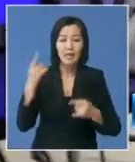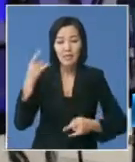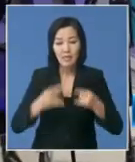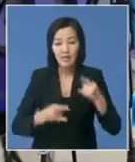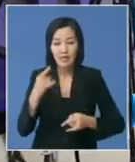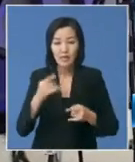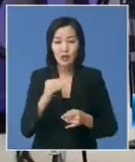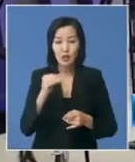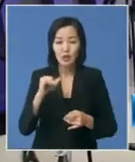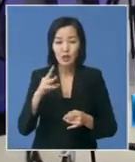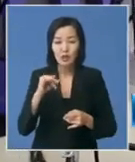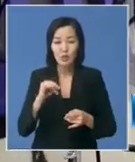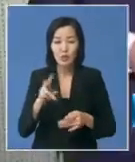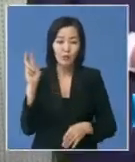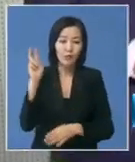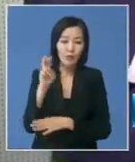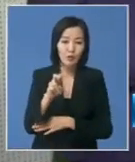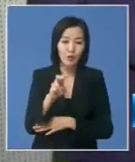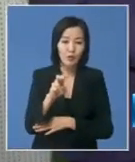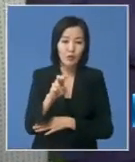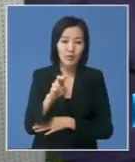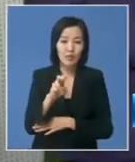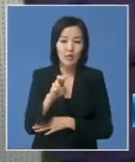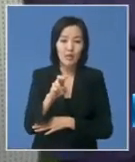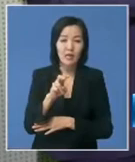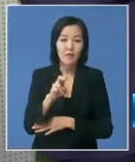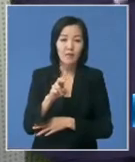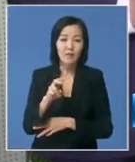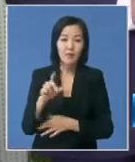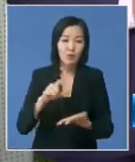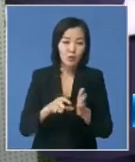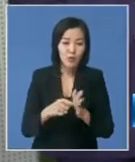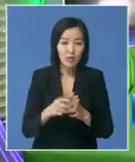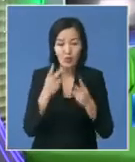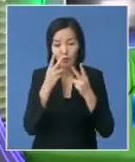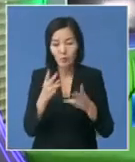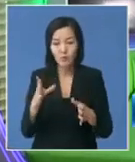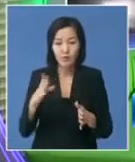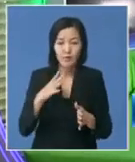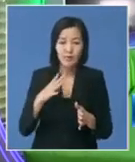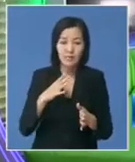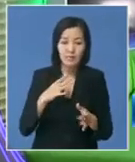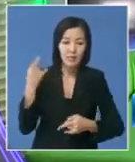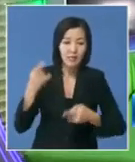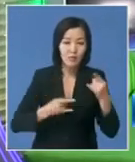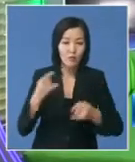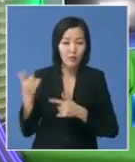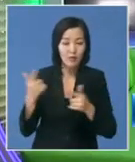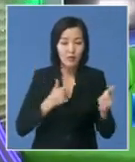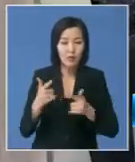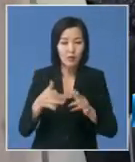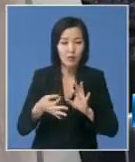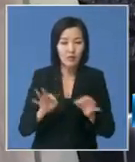де танысты. Журналистер үйіне бас сұғып, Жетісу телеарнасының студияларын көріп шықты. Арна басшысы телеөнім дайындаудың қыр-сырын